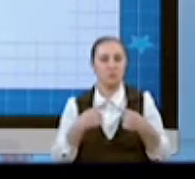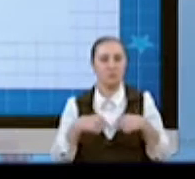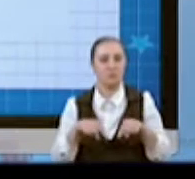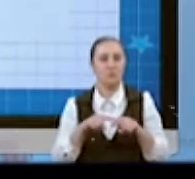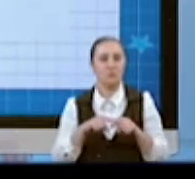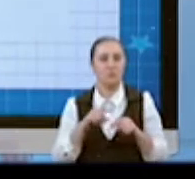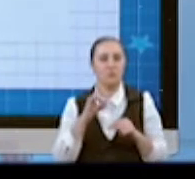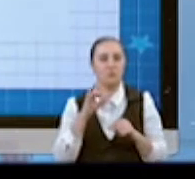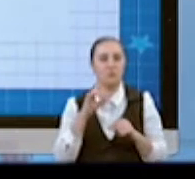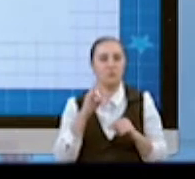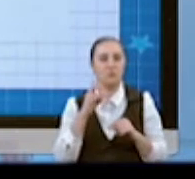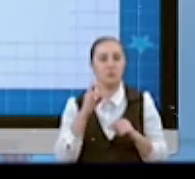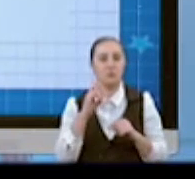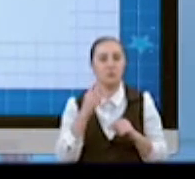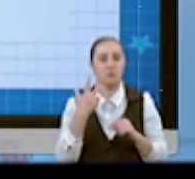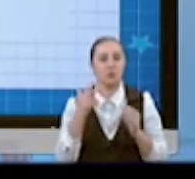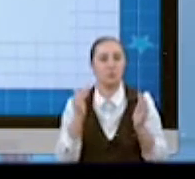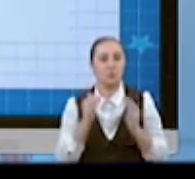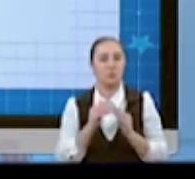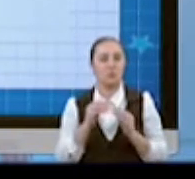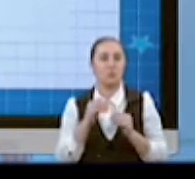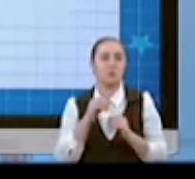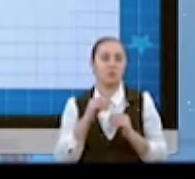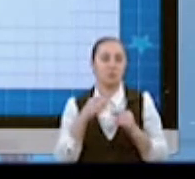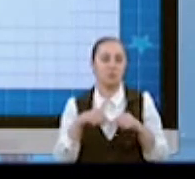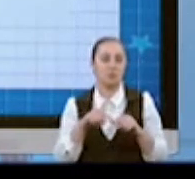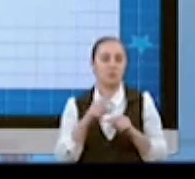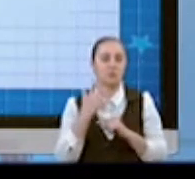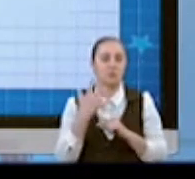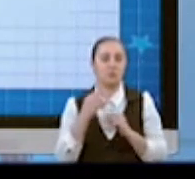Конечно, раз на 3 меньше, значит 10.